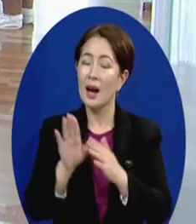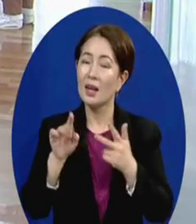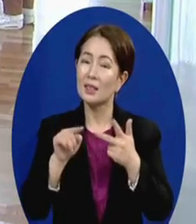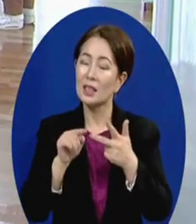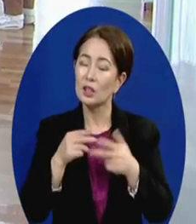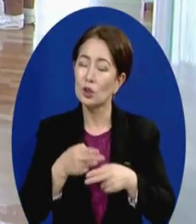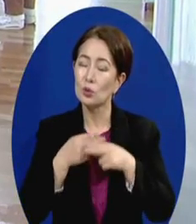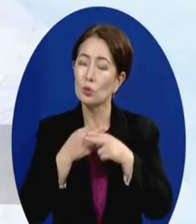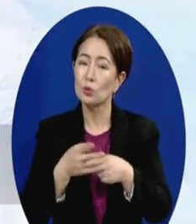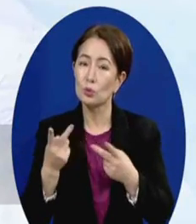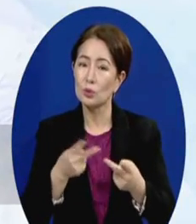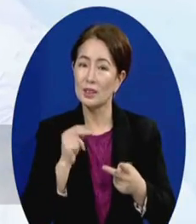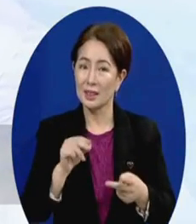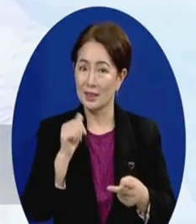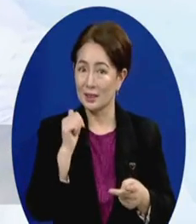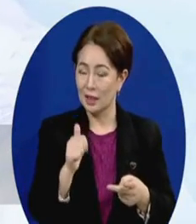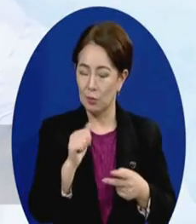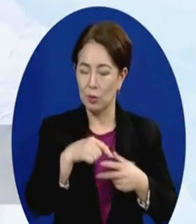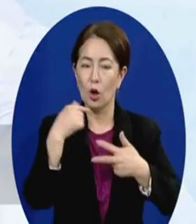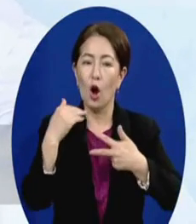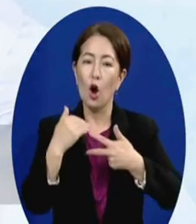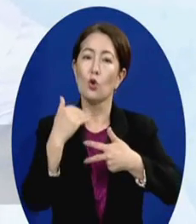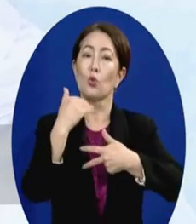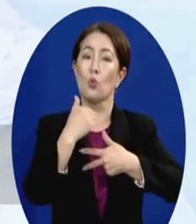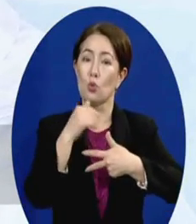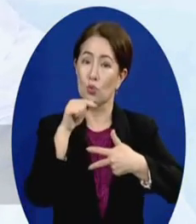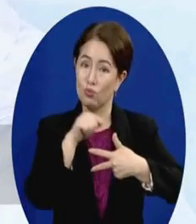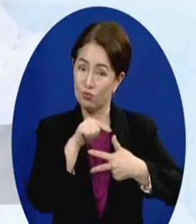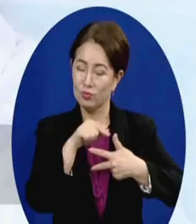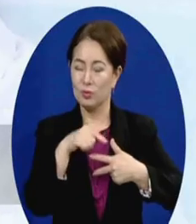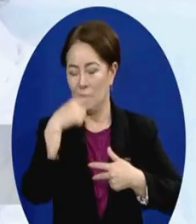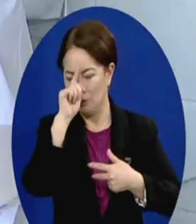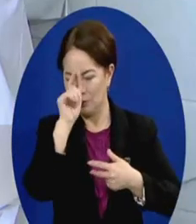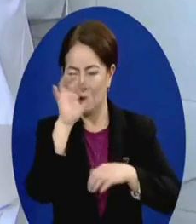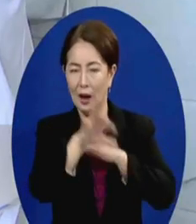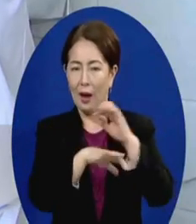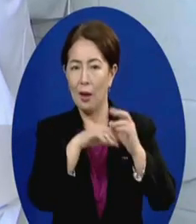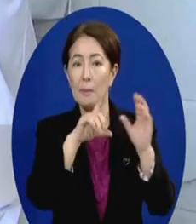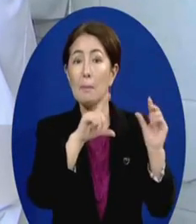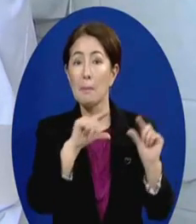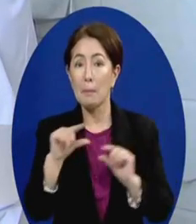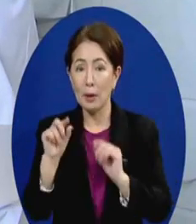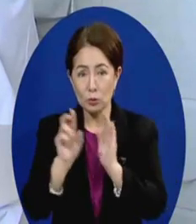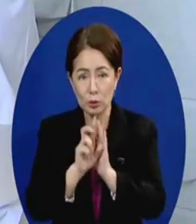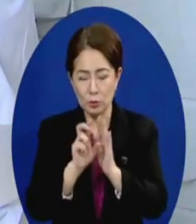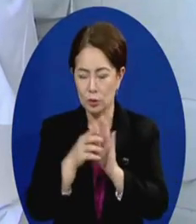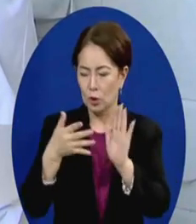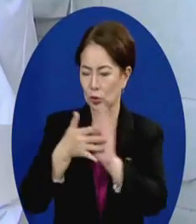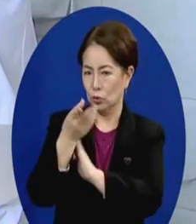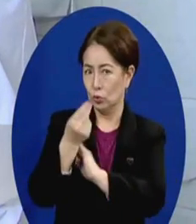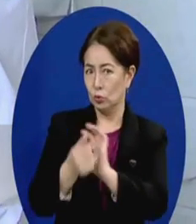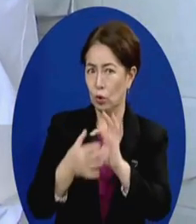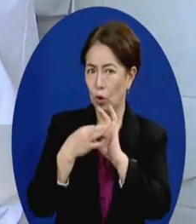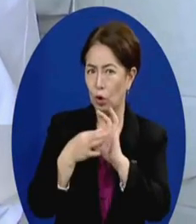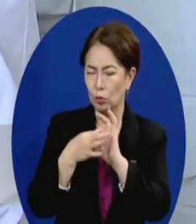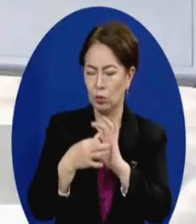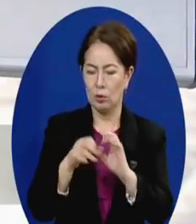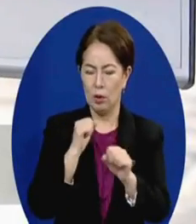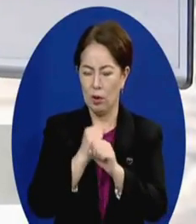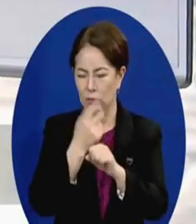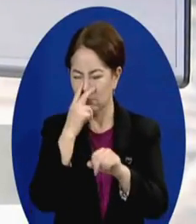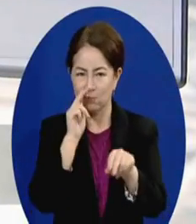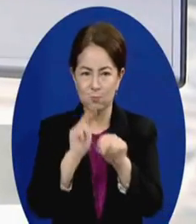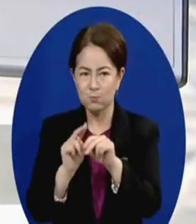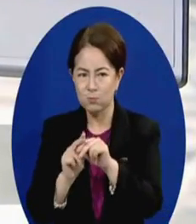тусламж үйлчилгээний чанар сайн байснаар 2 болон 3 дугаар шатлын эмнэлгийн ачаалал буурах боломжтой. Гэтэл төсвөөс шалтгаалж гүйцэтгэл бүрийг хэмжээд